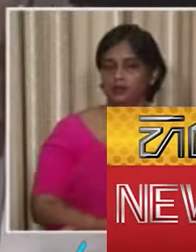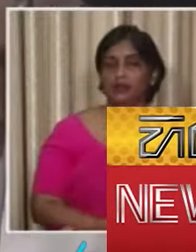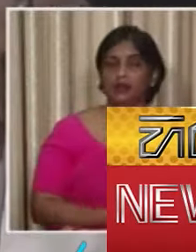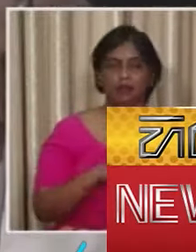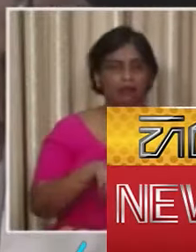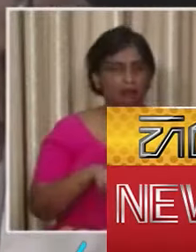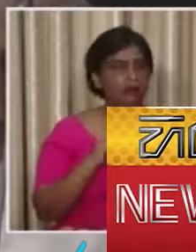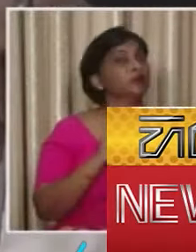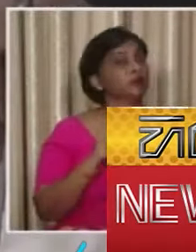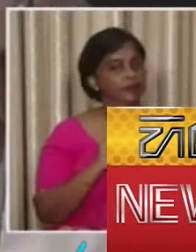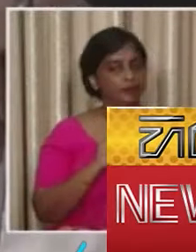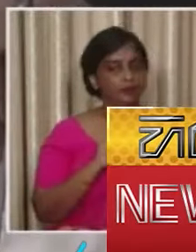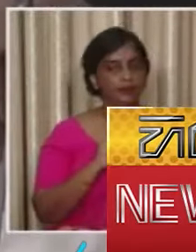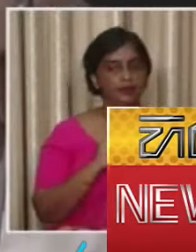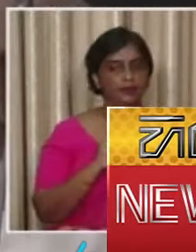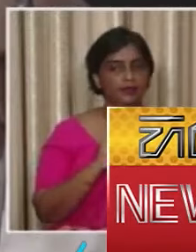අනතුරුදායක තත්ත්වයට